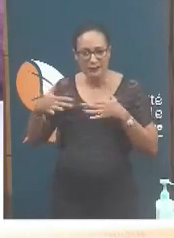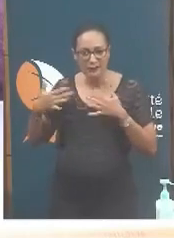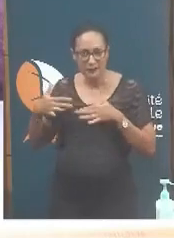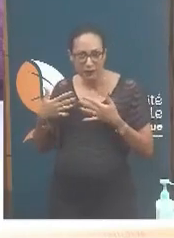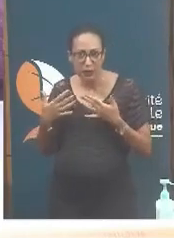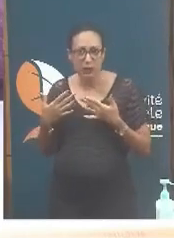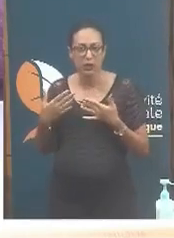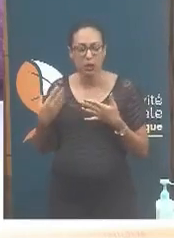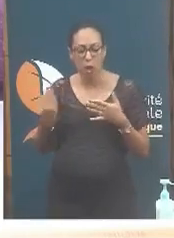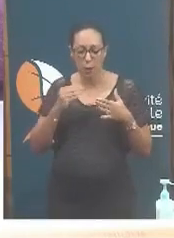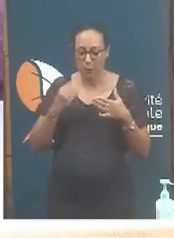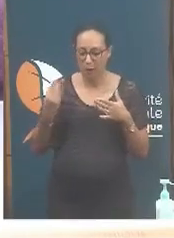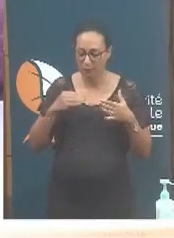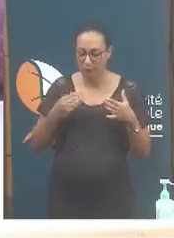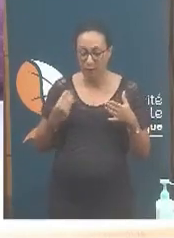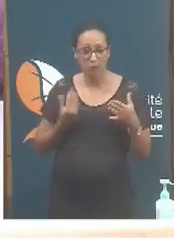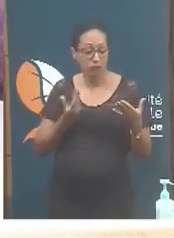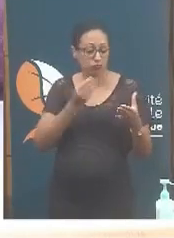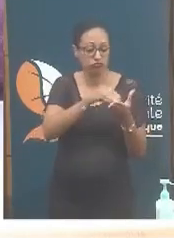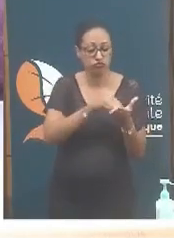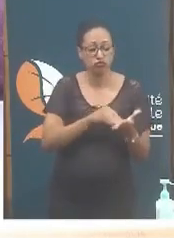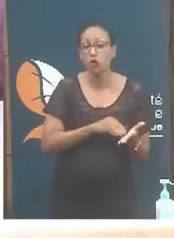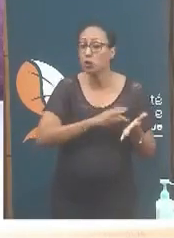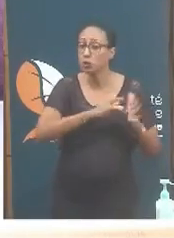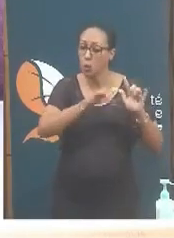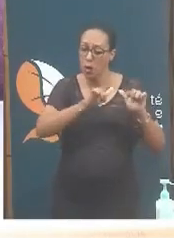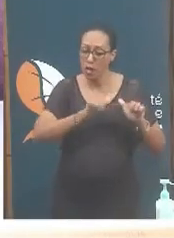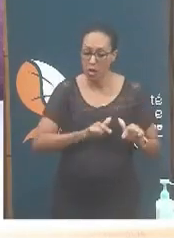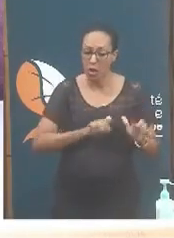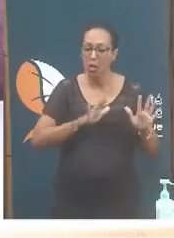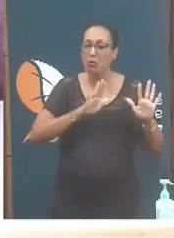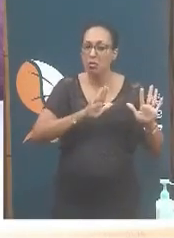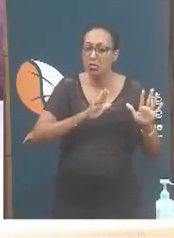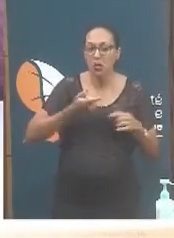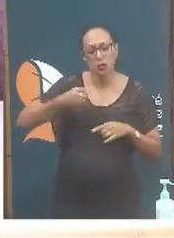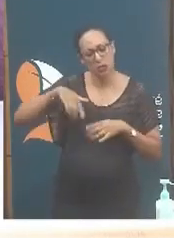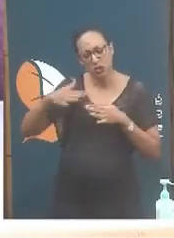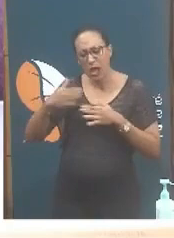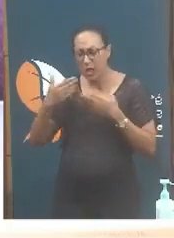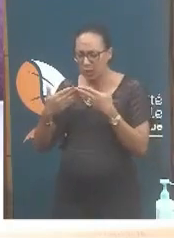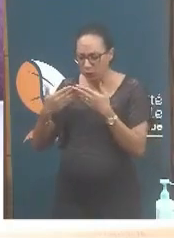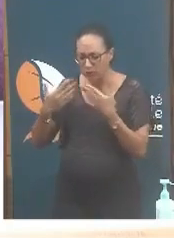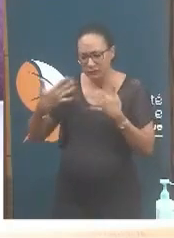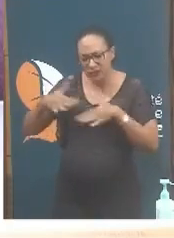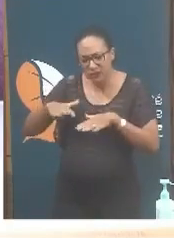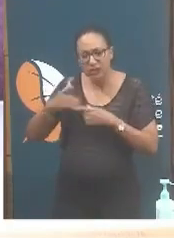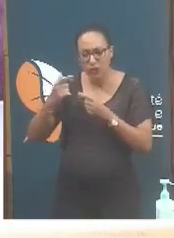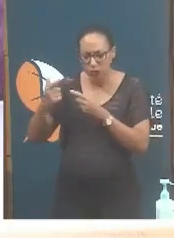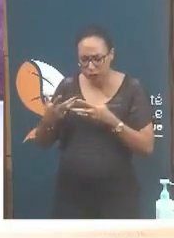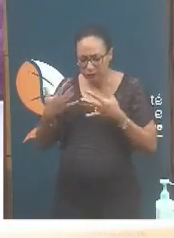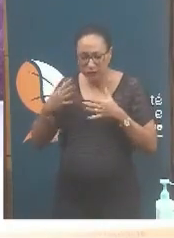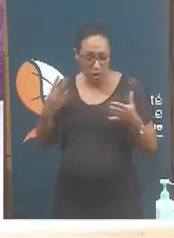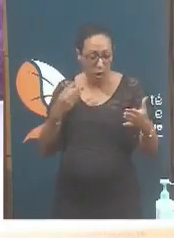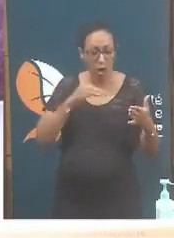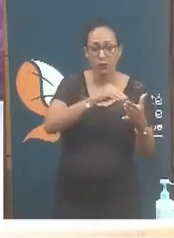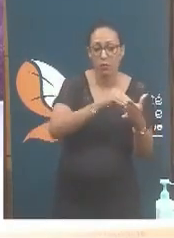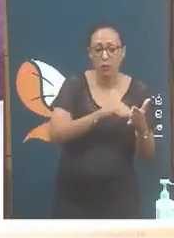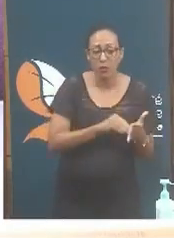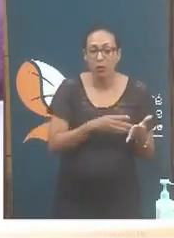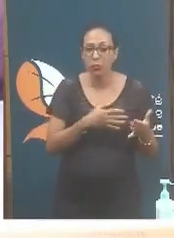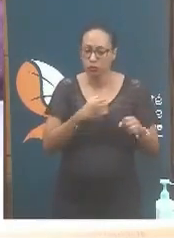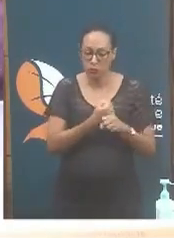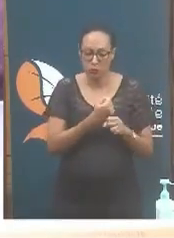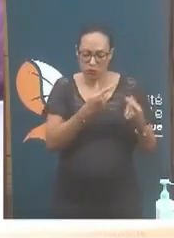les citer, ils sont tous là. Ils étaient déjà étudiés, chiffrés, certains d'ailleurs auraient pu déjà commencer. Il est